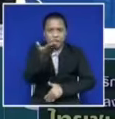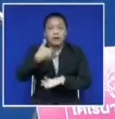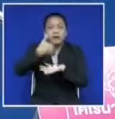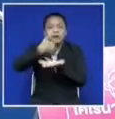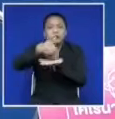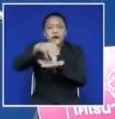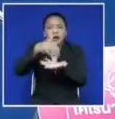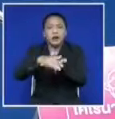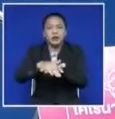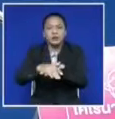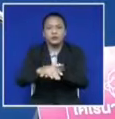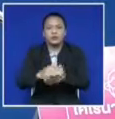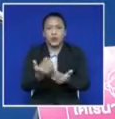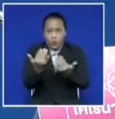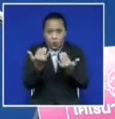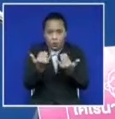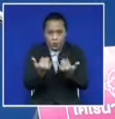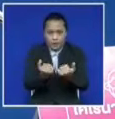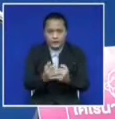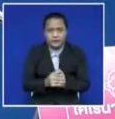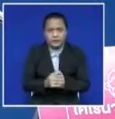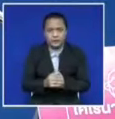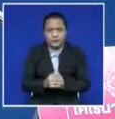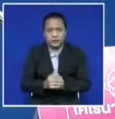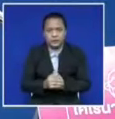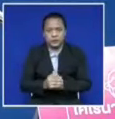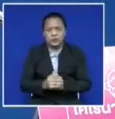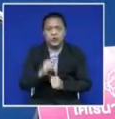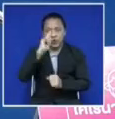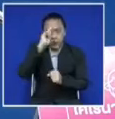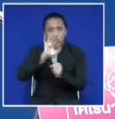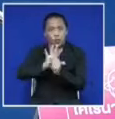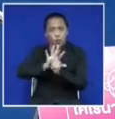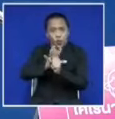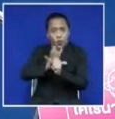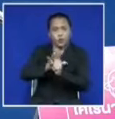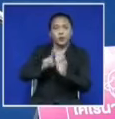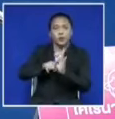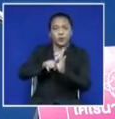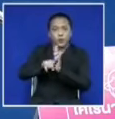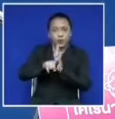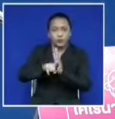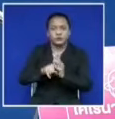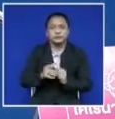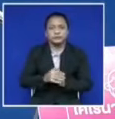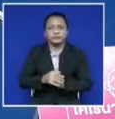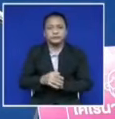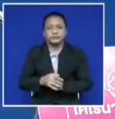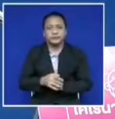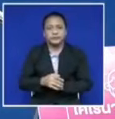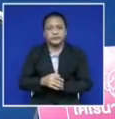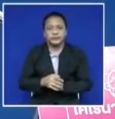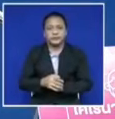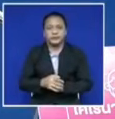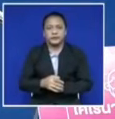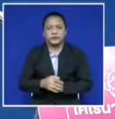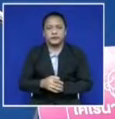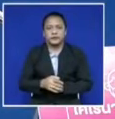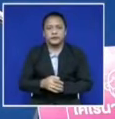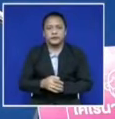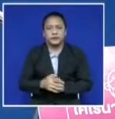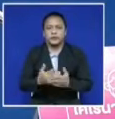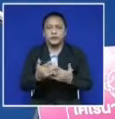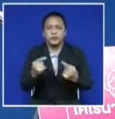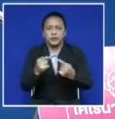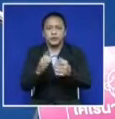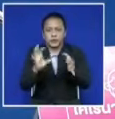นสถานการณ์การระบาดของโรคติดเชื้อไวรัสโคโรนา2019หรือโควิด19ในกร